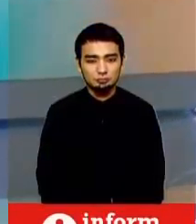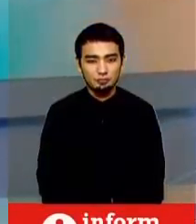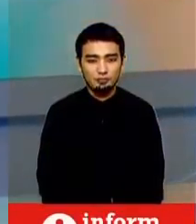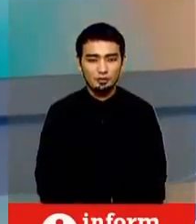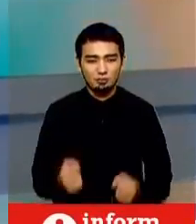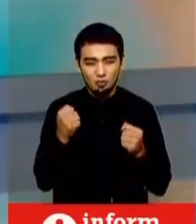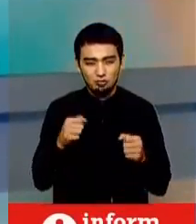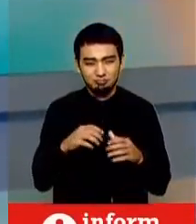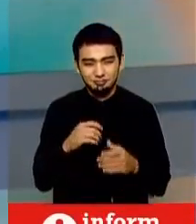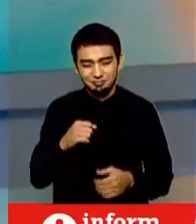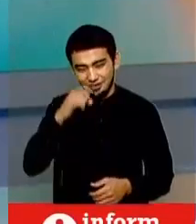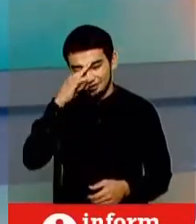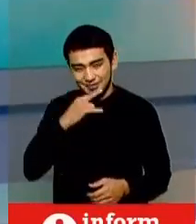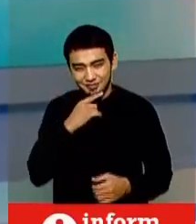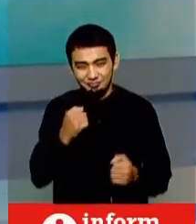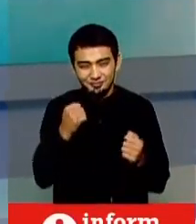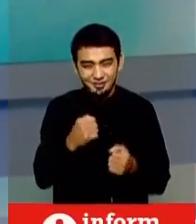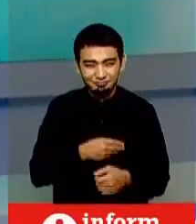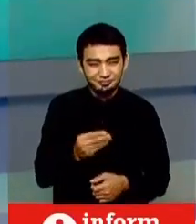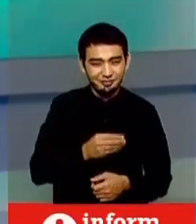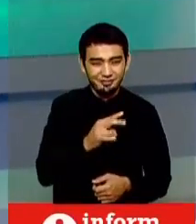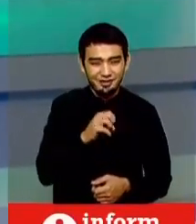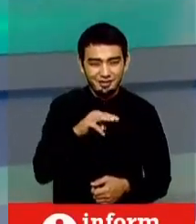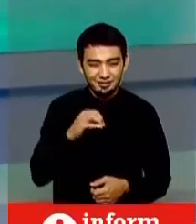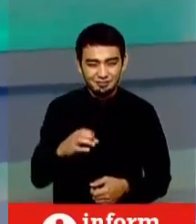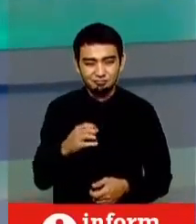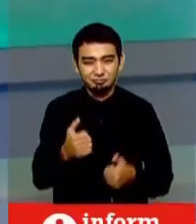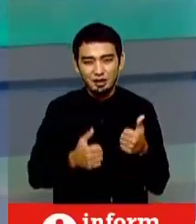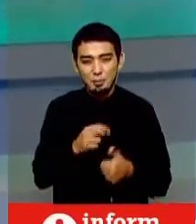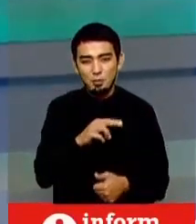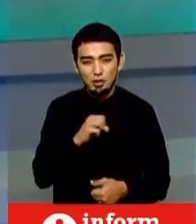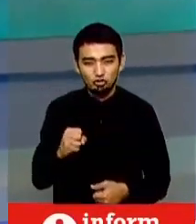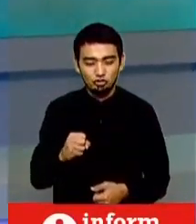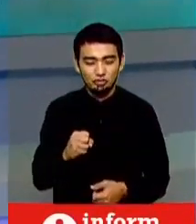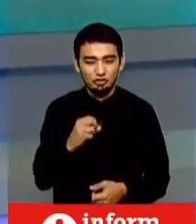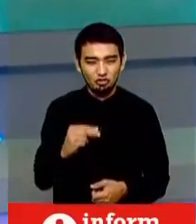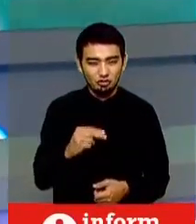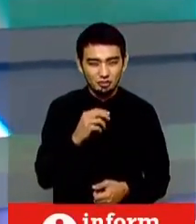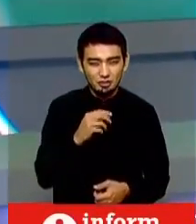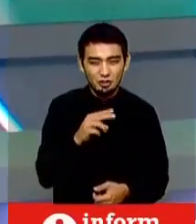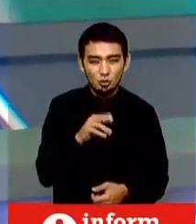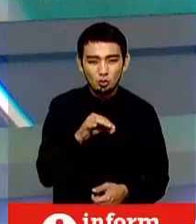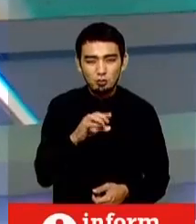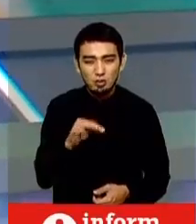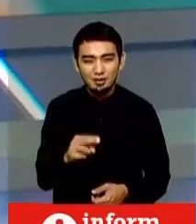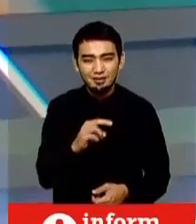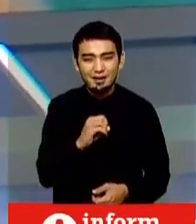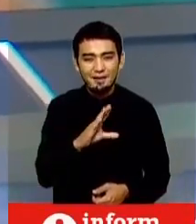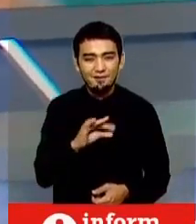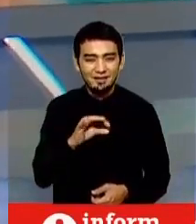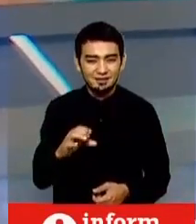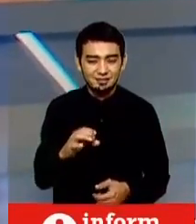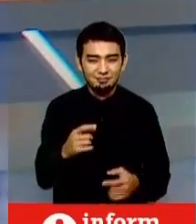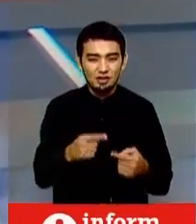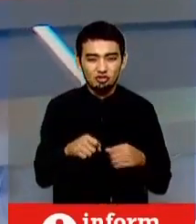Сборная Казахстана по теннису начала подготовку к матчу Кубка Дэвиса. Наша команда 16 и 17 сентября встретится в